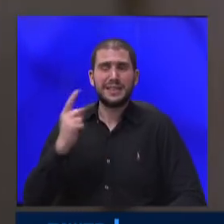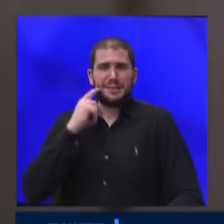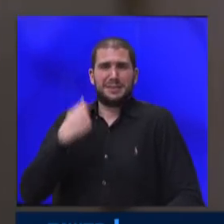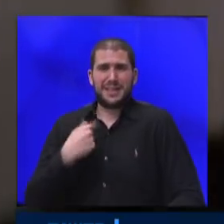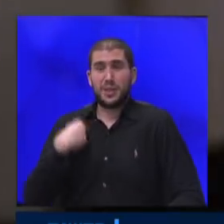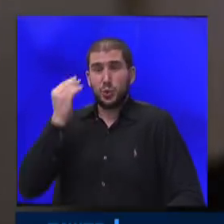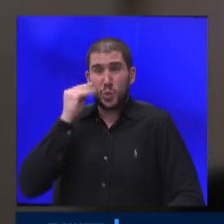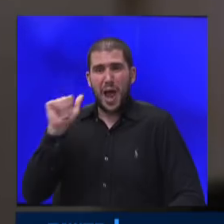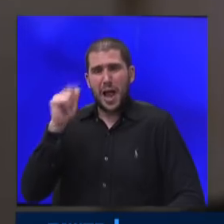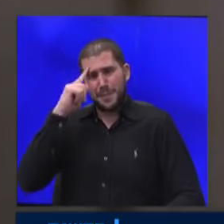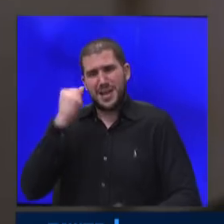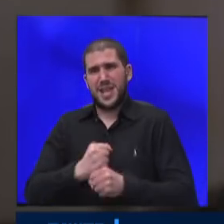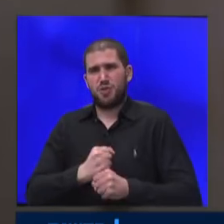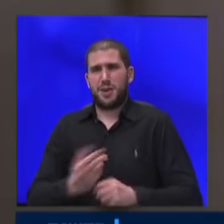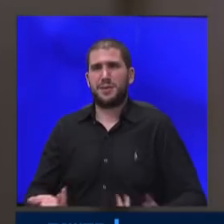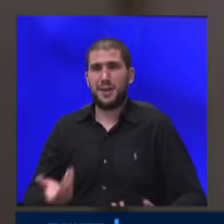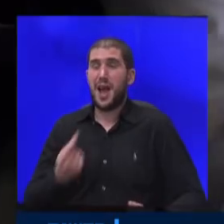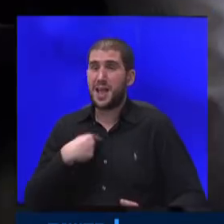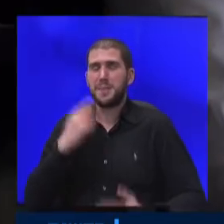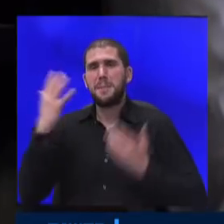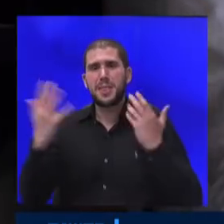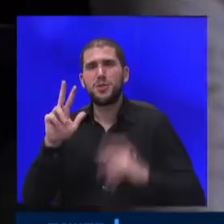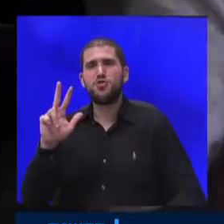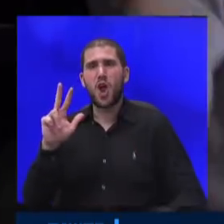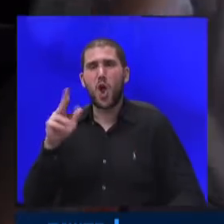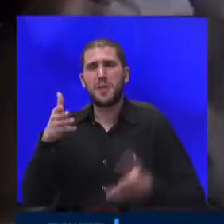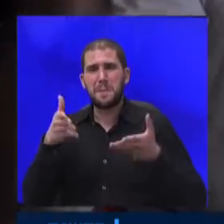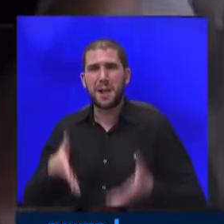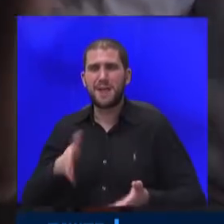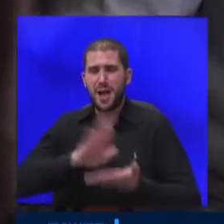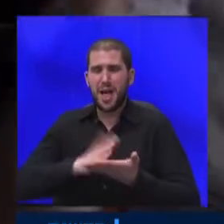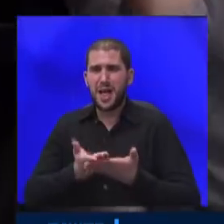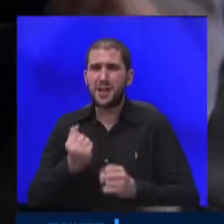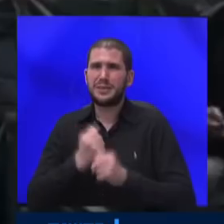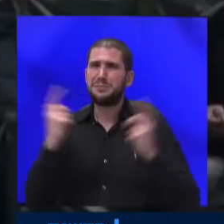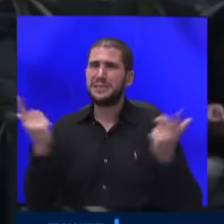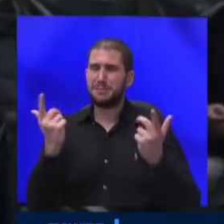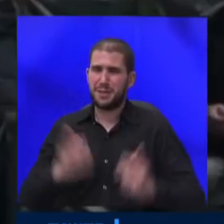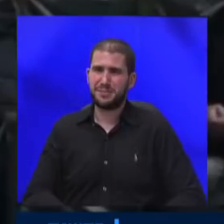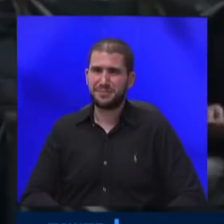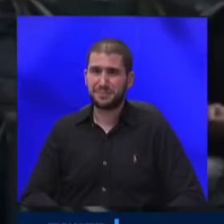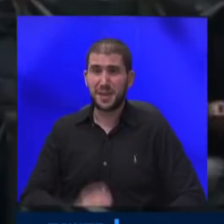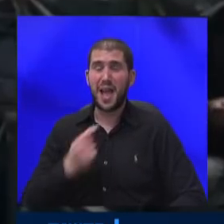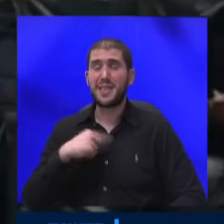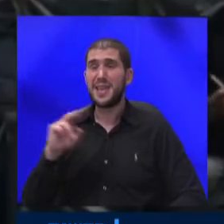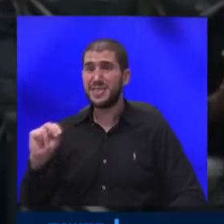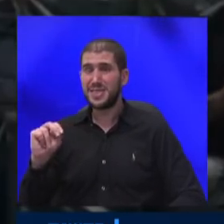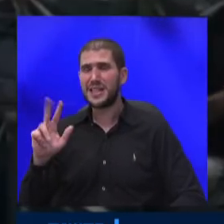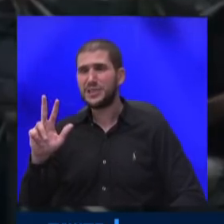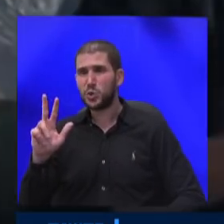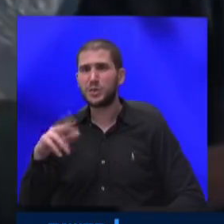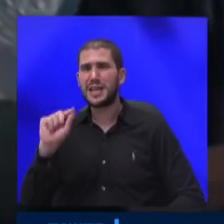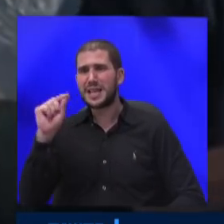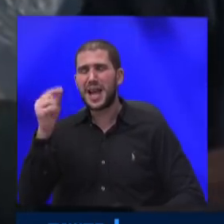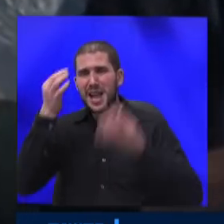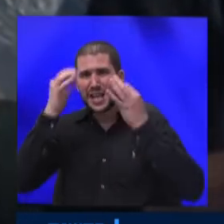גם התעקשה על זה, כאילו. ואני רק מדמיין את צ'כוב בקבר, כאילו, עושה מסיבה. אני נינה, צוץ, גרגר עם כבוד